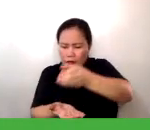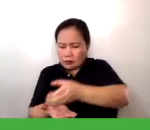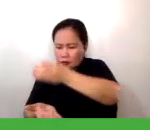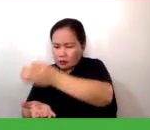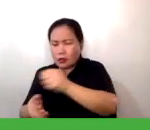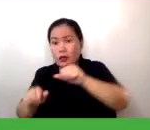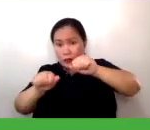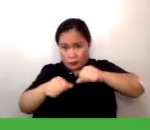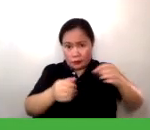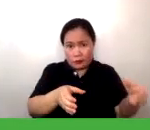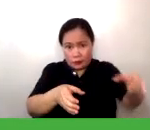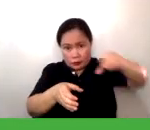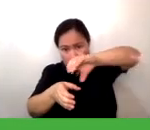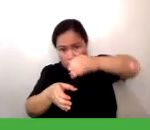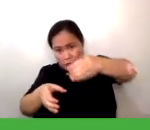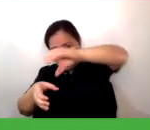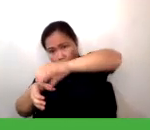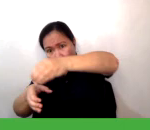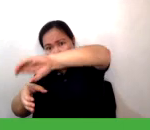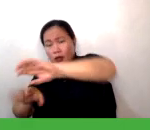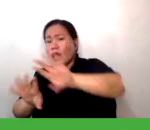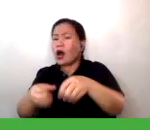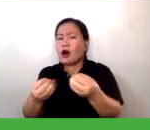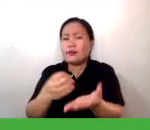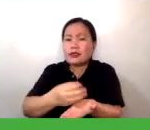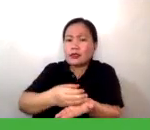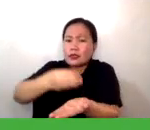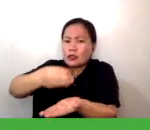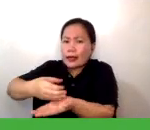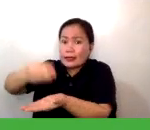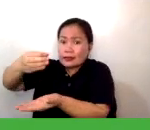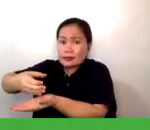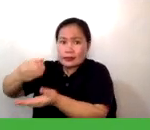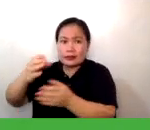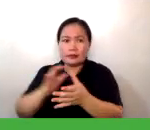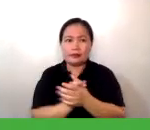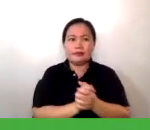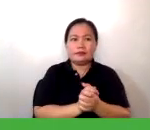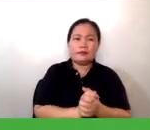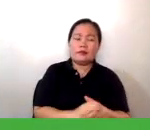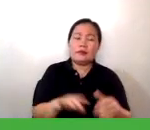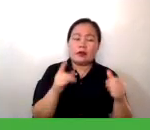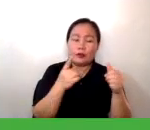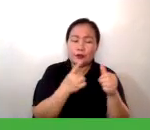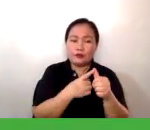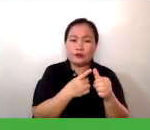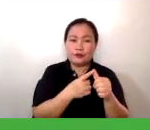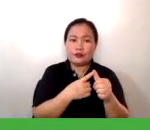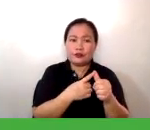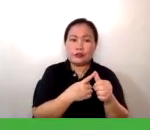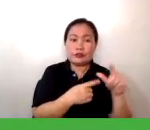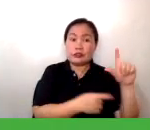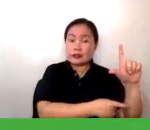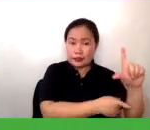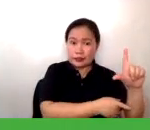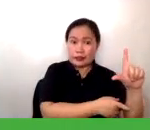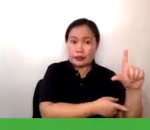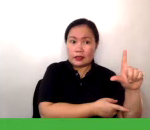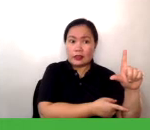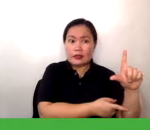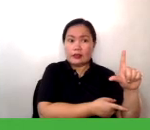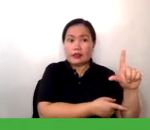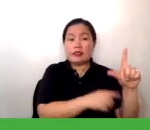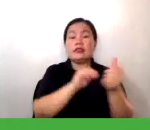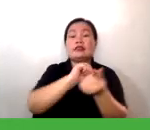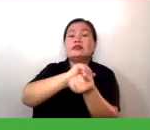2 liters. Ilang baso ang malalagyan niya ng 200 milliliters? So, ang una mong